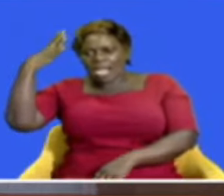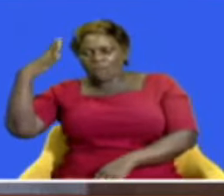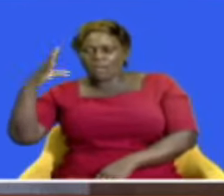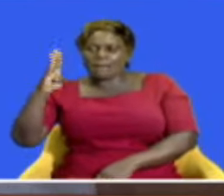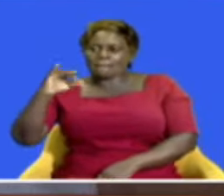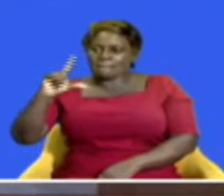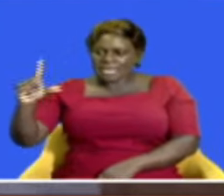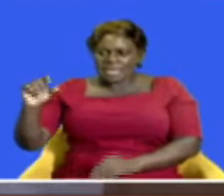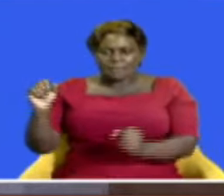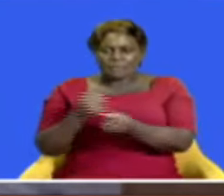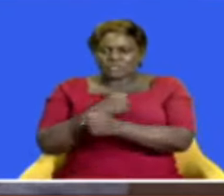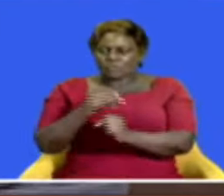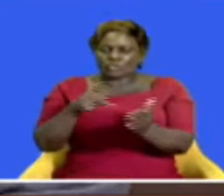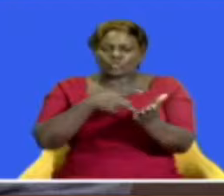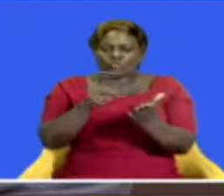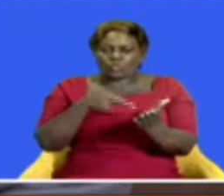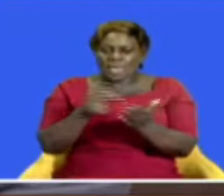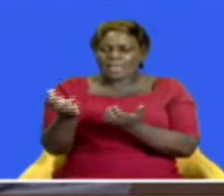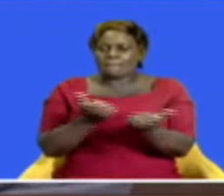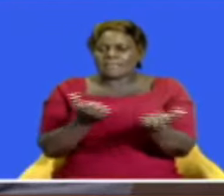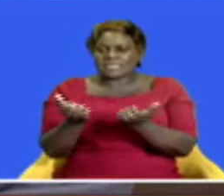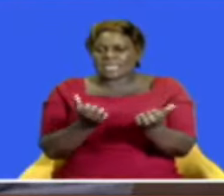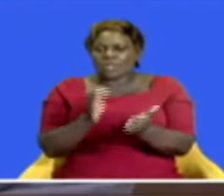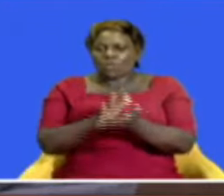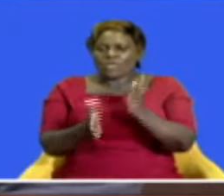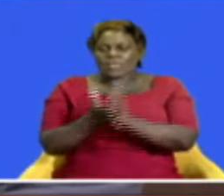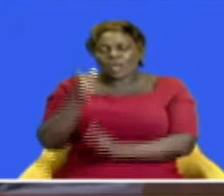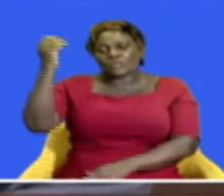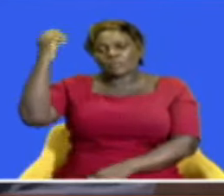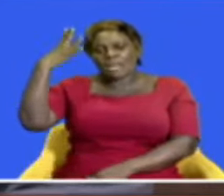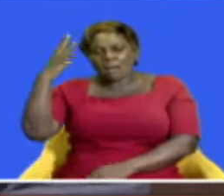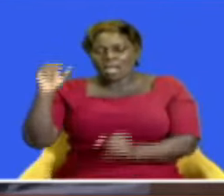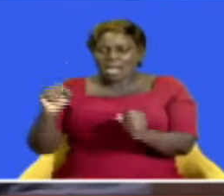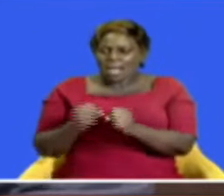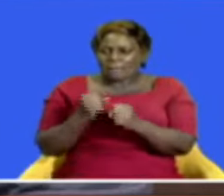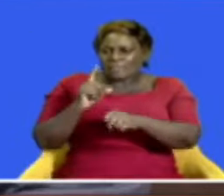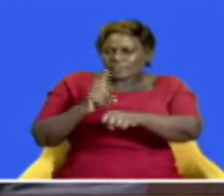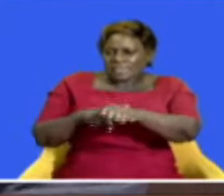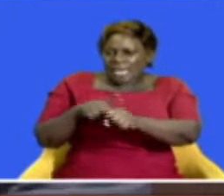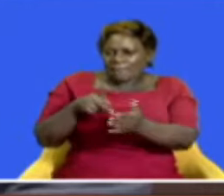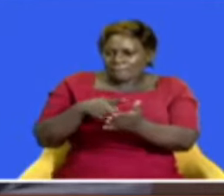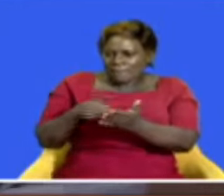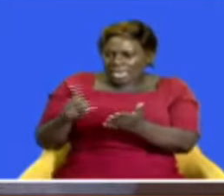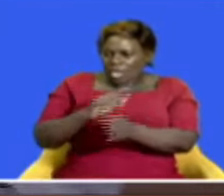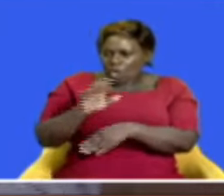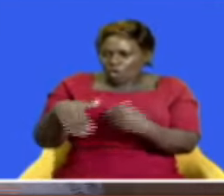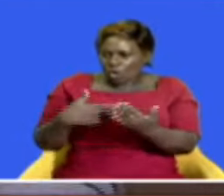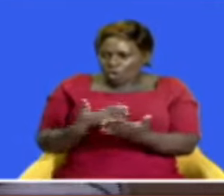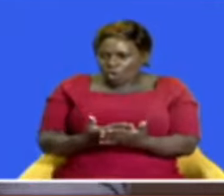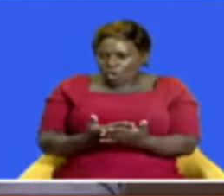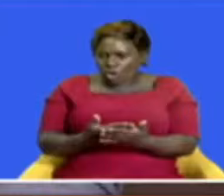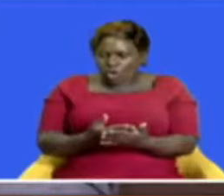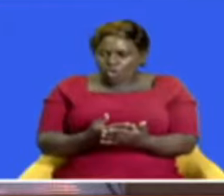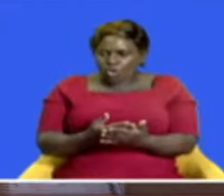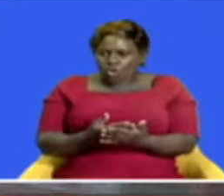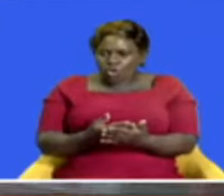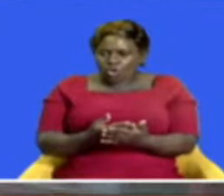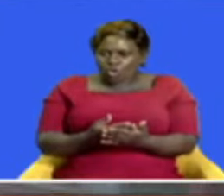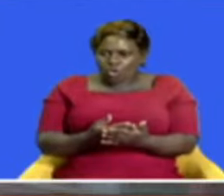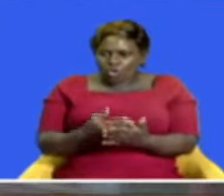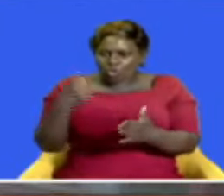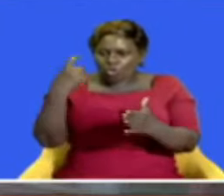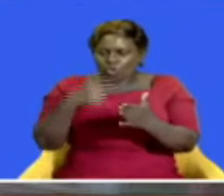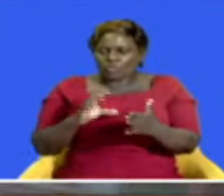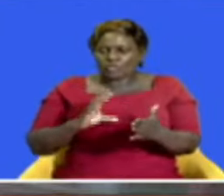endesha hiyo hizo biashara kama hawana stima. Utapata kwamba wakati wanalipa hizo gharama zote na ile commission ambayo wamepata kwa